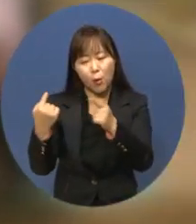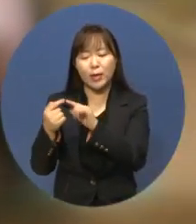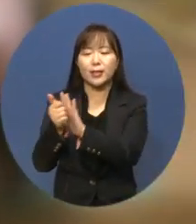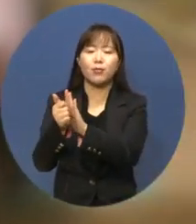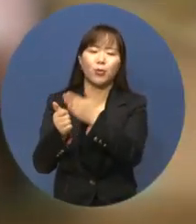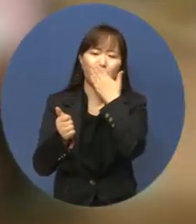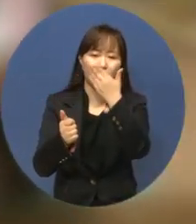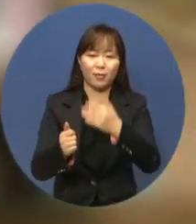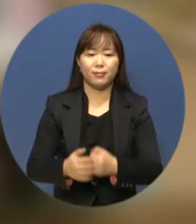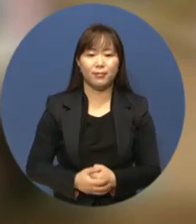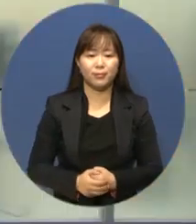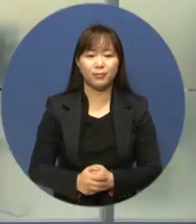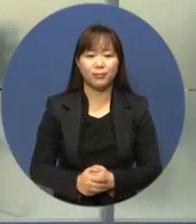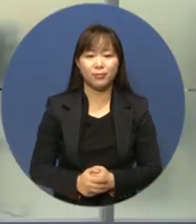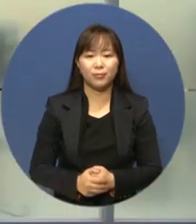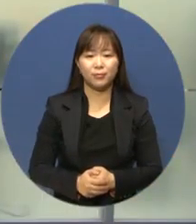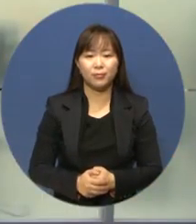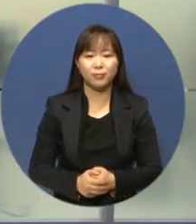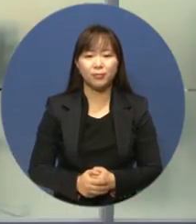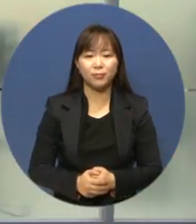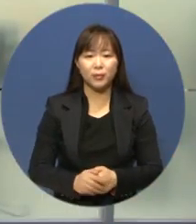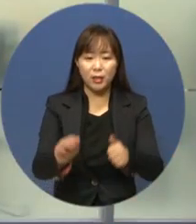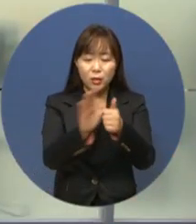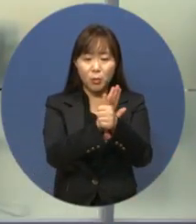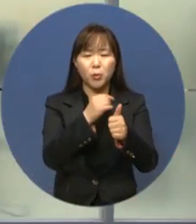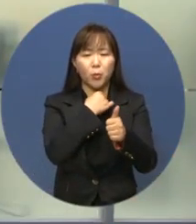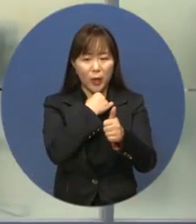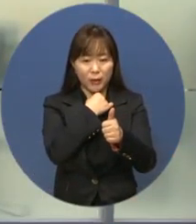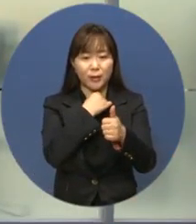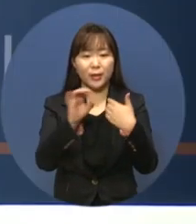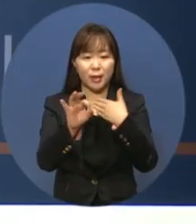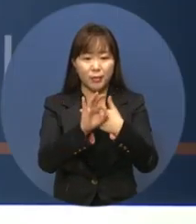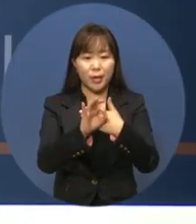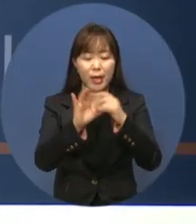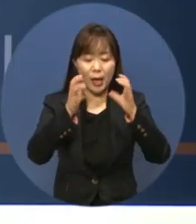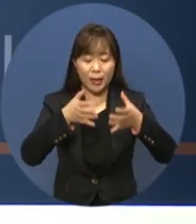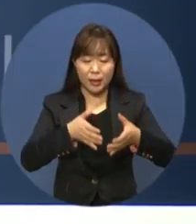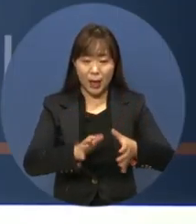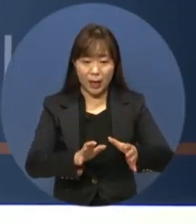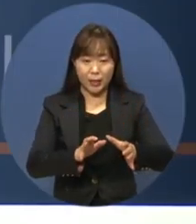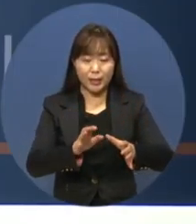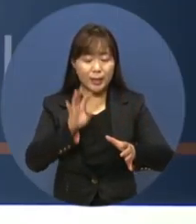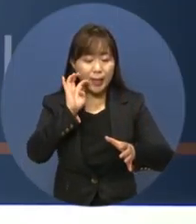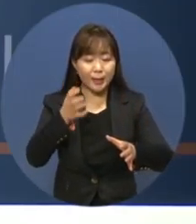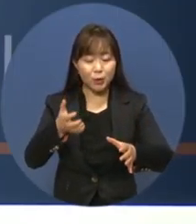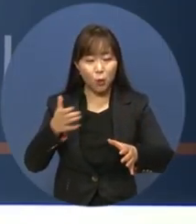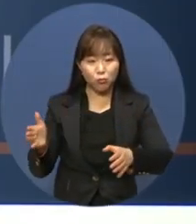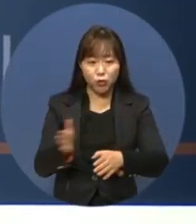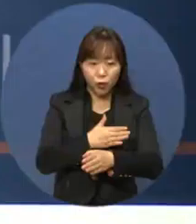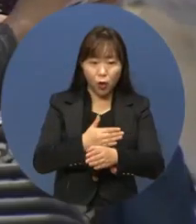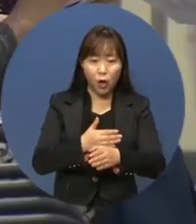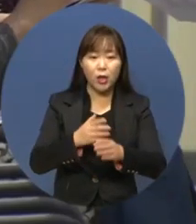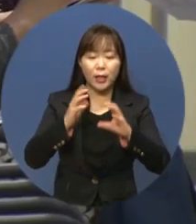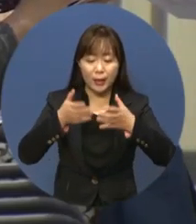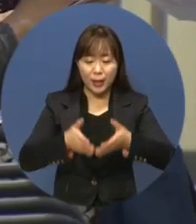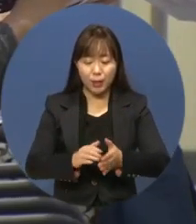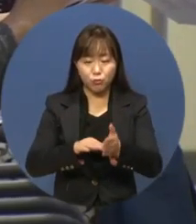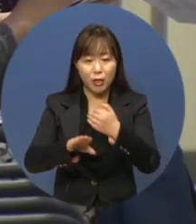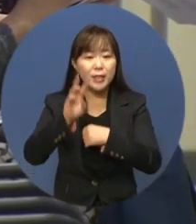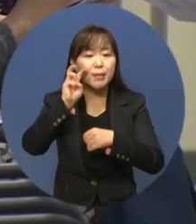있습니다 서비스를 원하는 산모는 출산 예정 사실 배 전부터 출산 후 30일까지